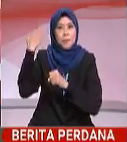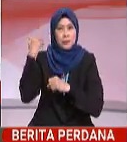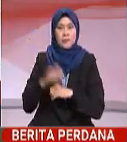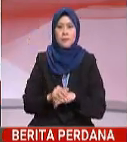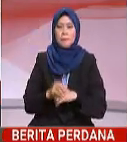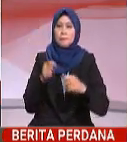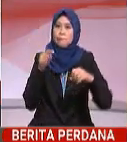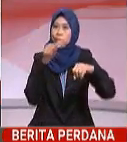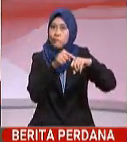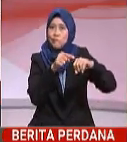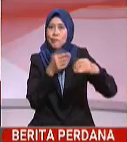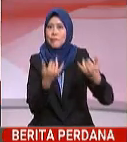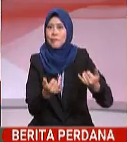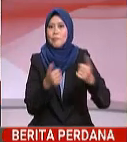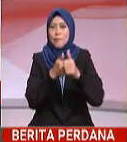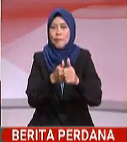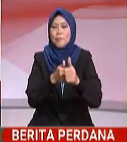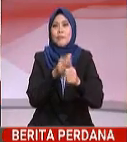Seksyen